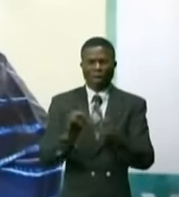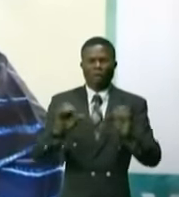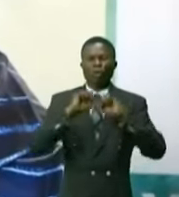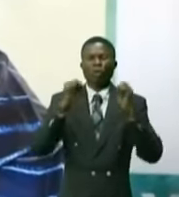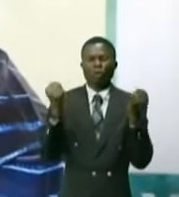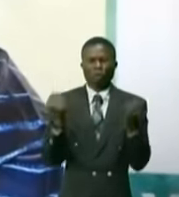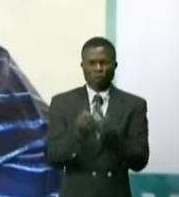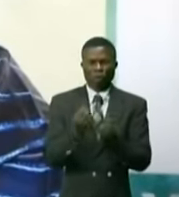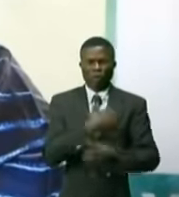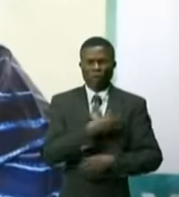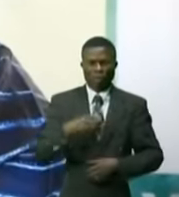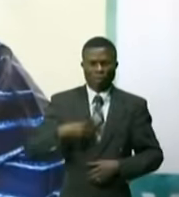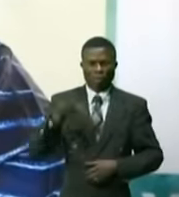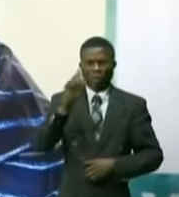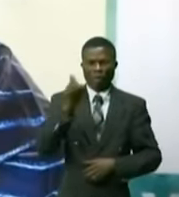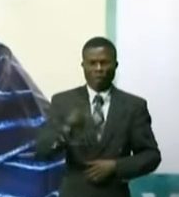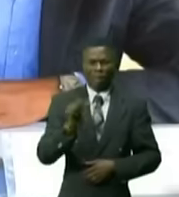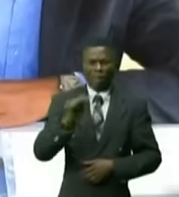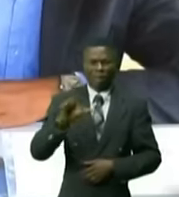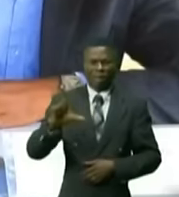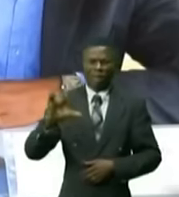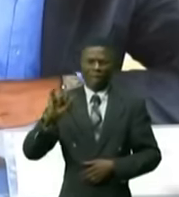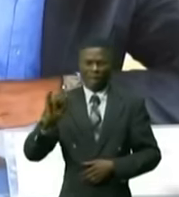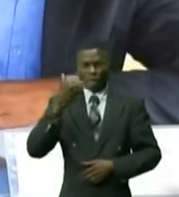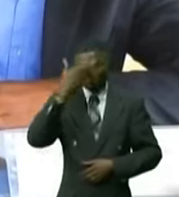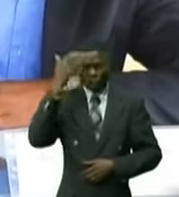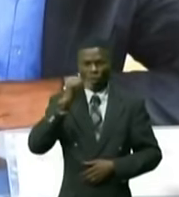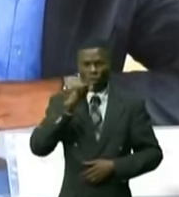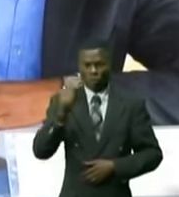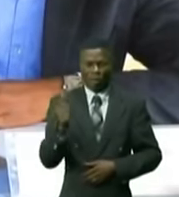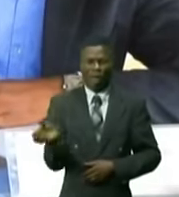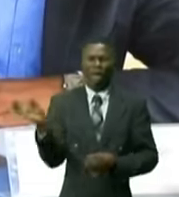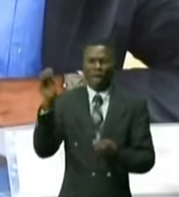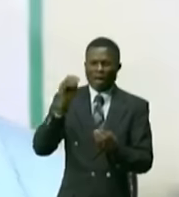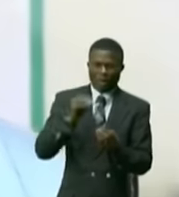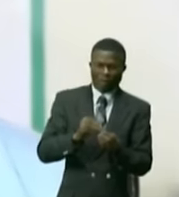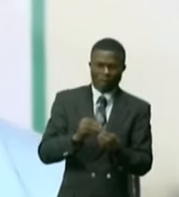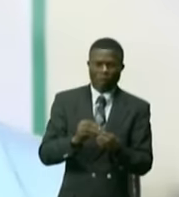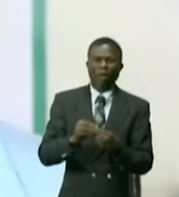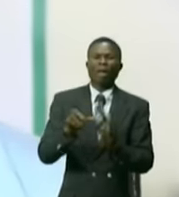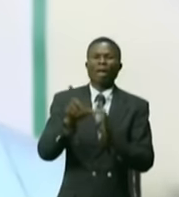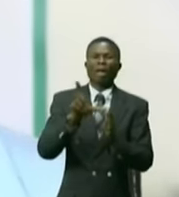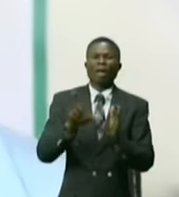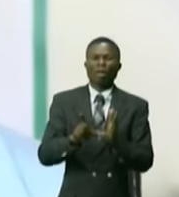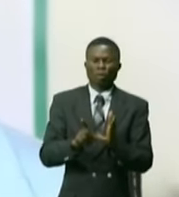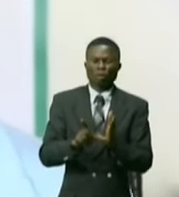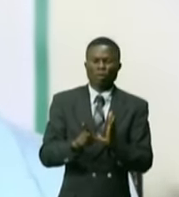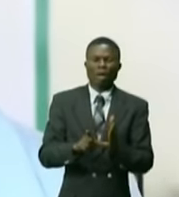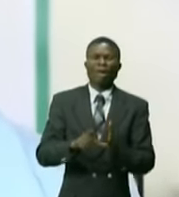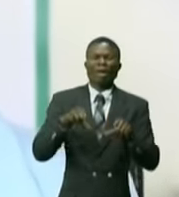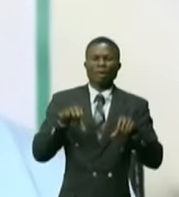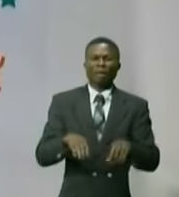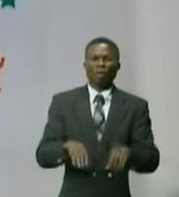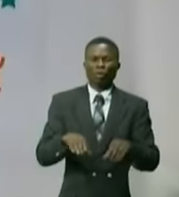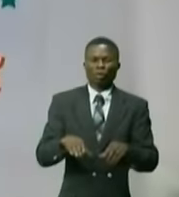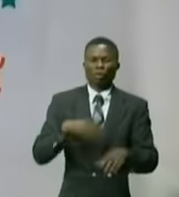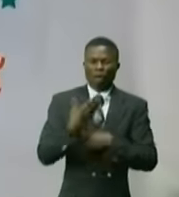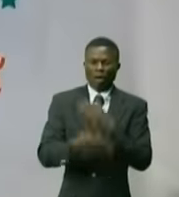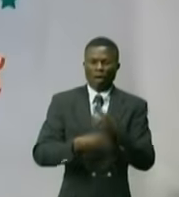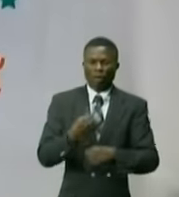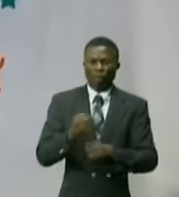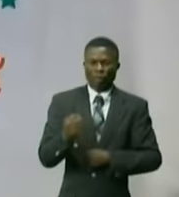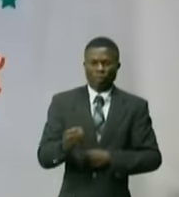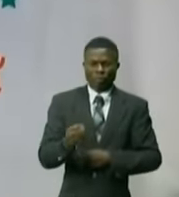sociale. Madame Zalikatou Diallo n'a pas oublié de complimenter les institutions de la République pour les efforts